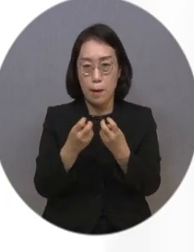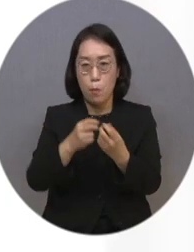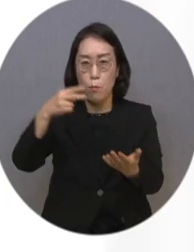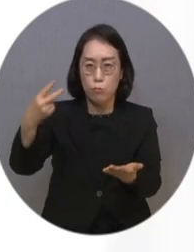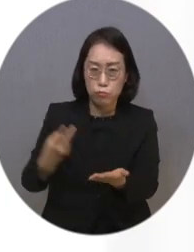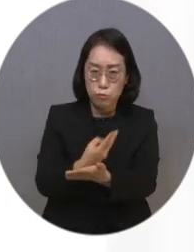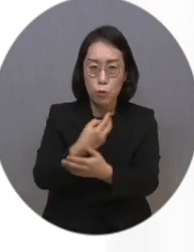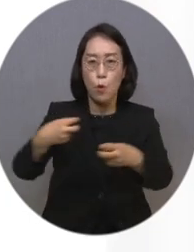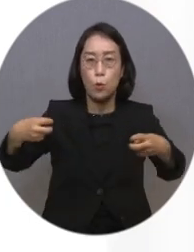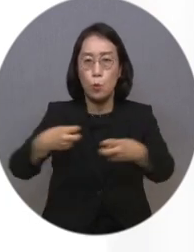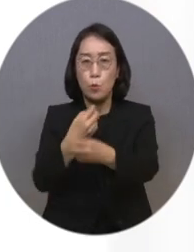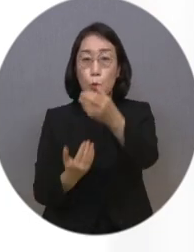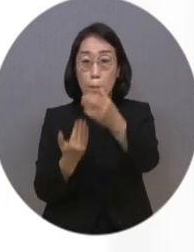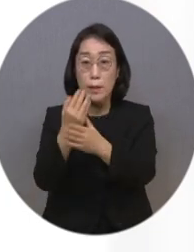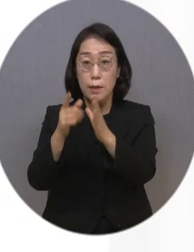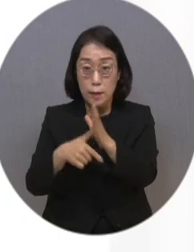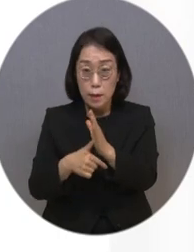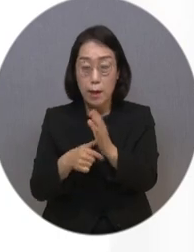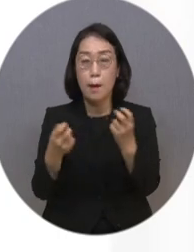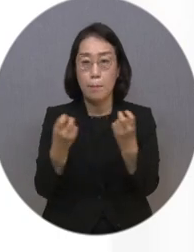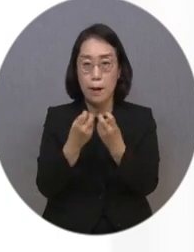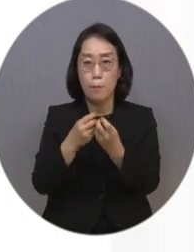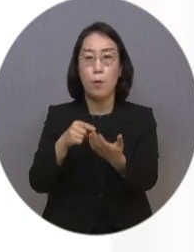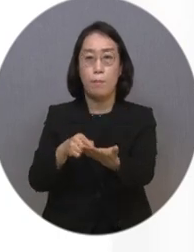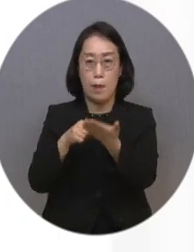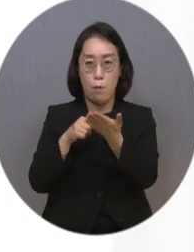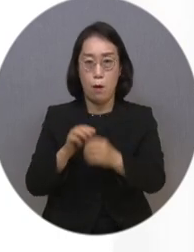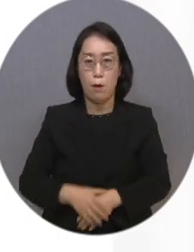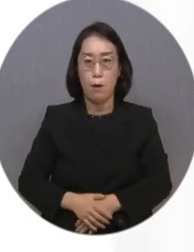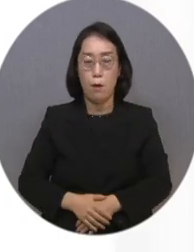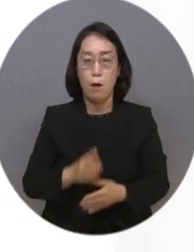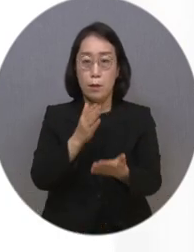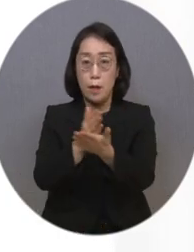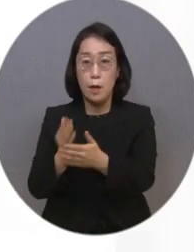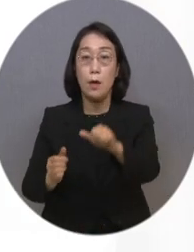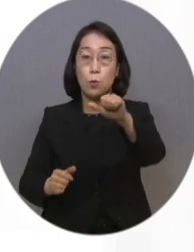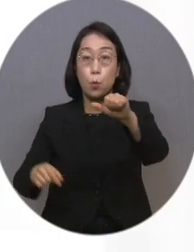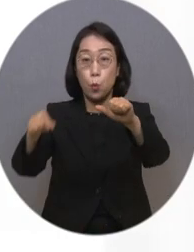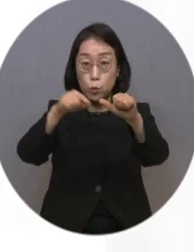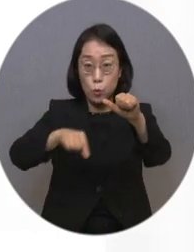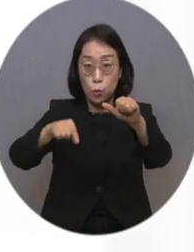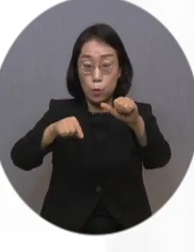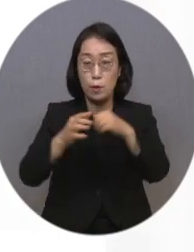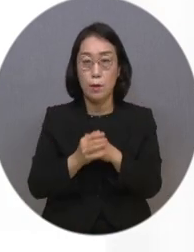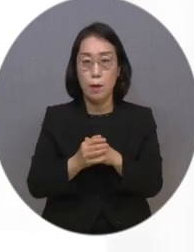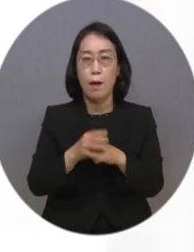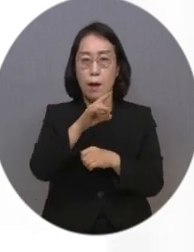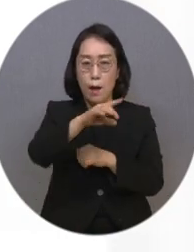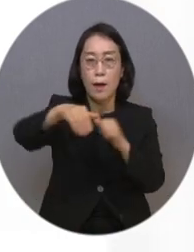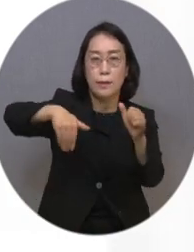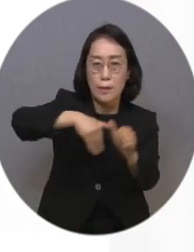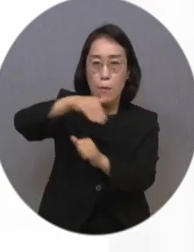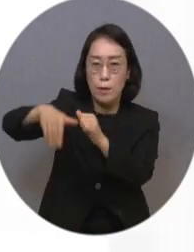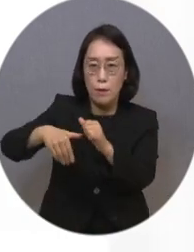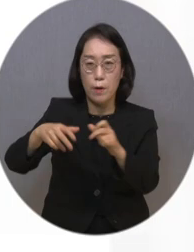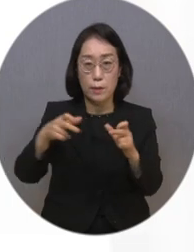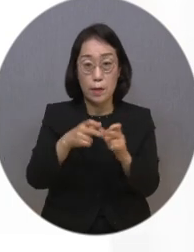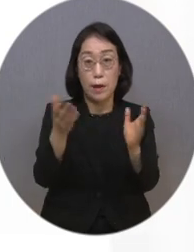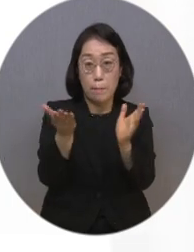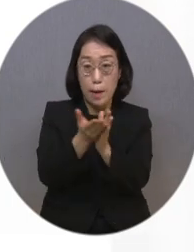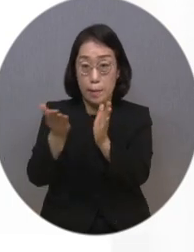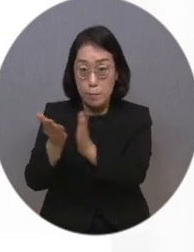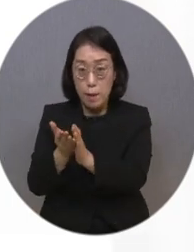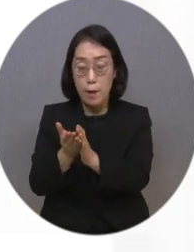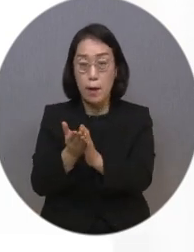낙상 교통사고 등의 유형이 추가됐습니다 총 5종으로 구성된 가이드북은 각 상황별로 장애 유형에 따른